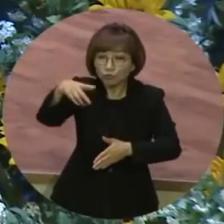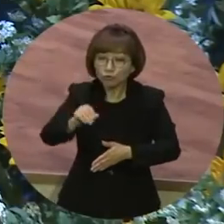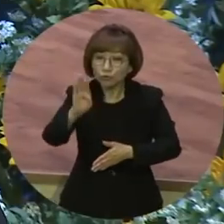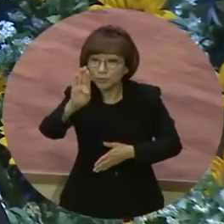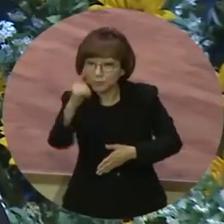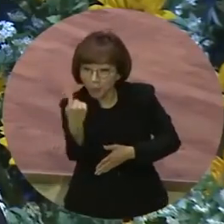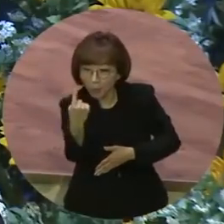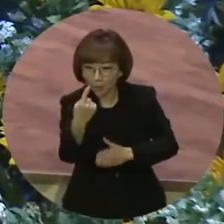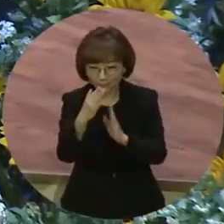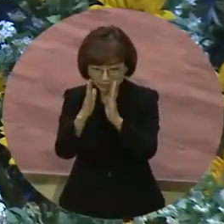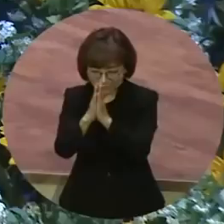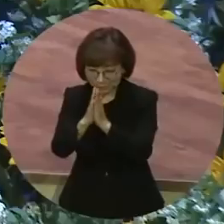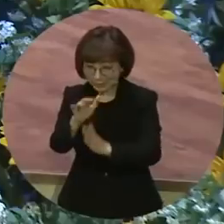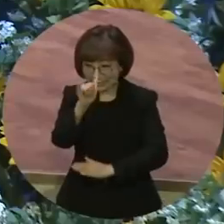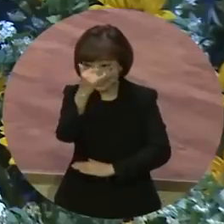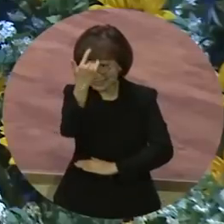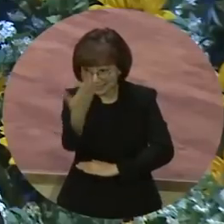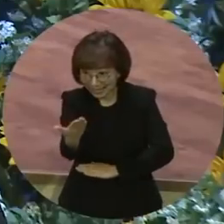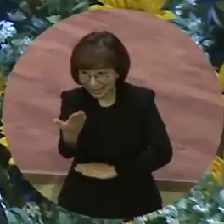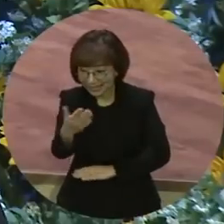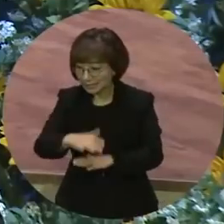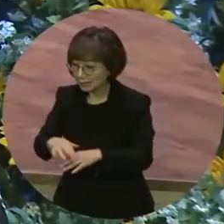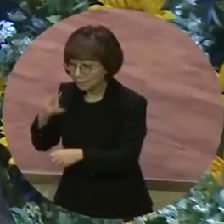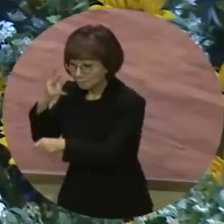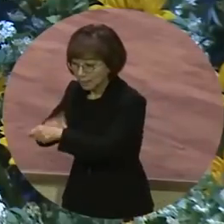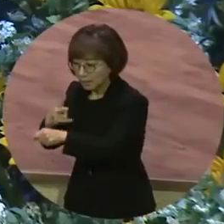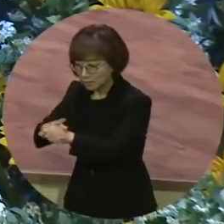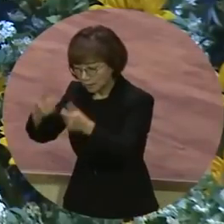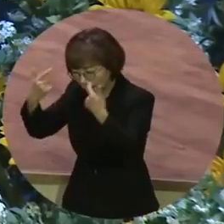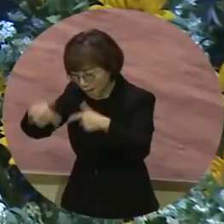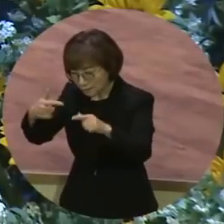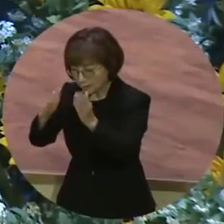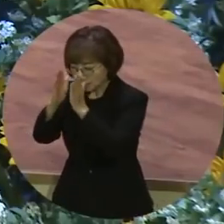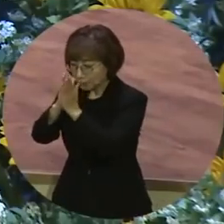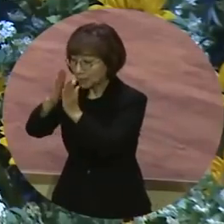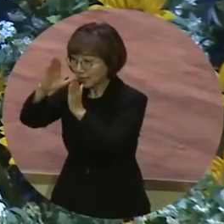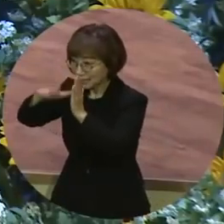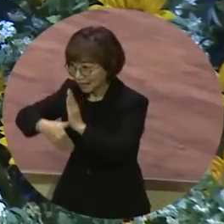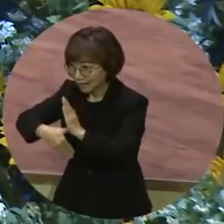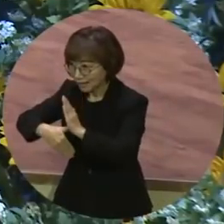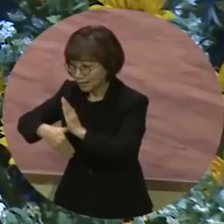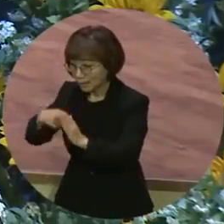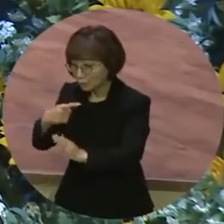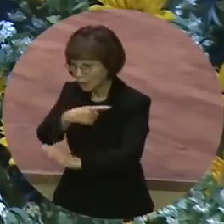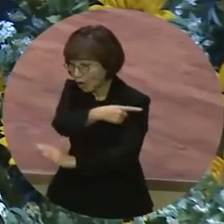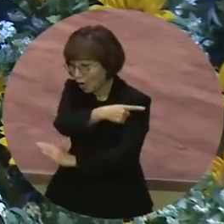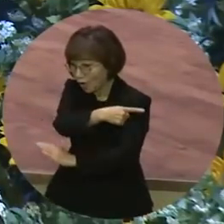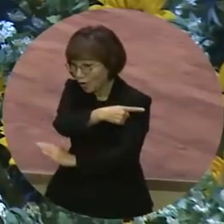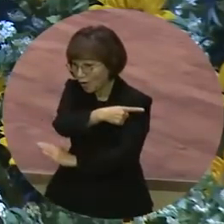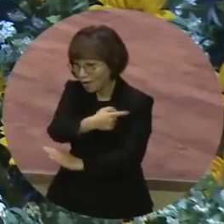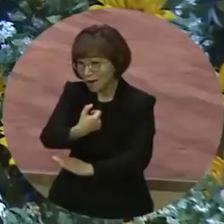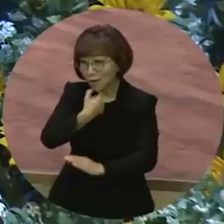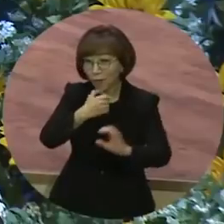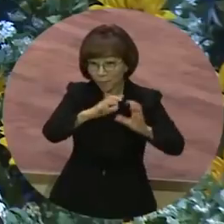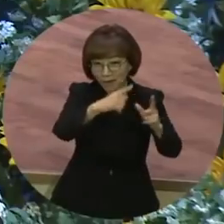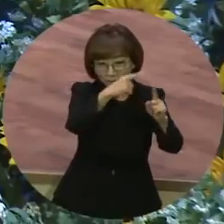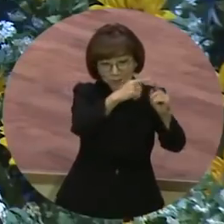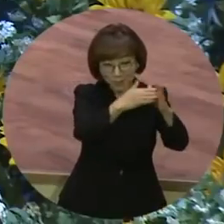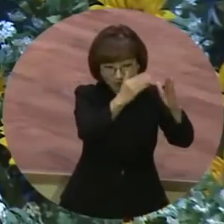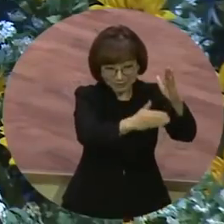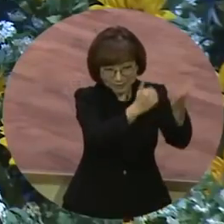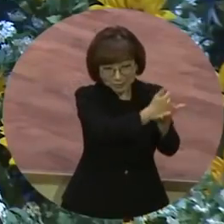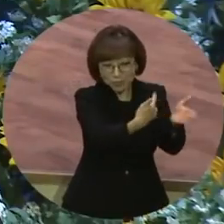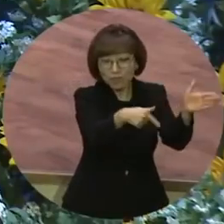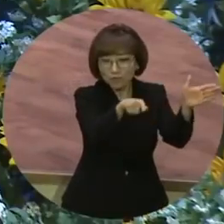본문 이 구절에 보면요. 사도 바울이 항상 기도할 때마다 쉬지 않고 로마 교회 성도를 위해서 중보 기도를